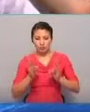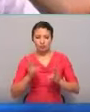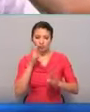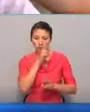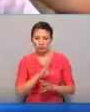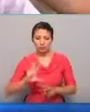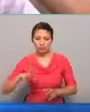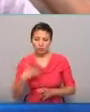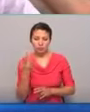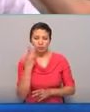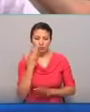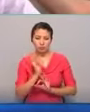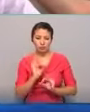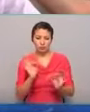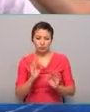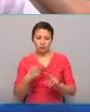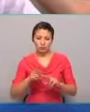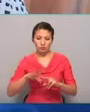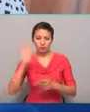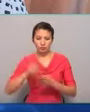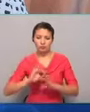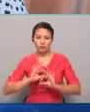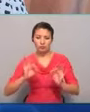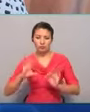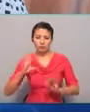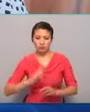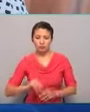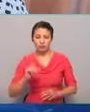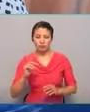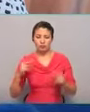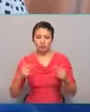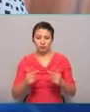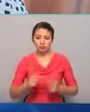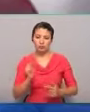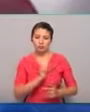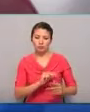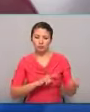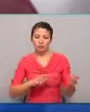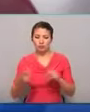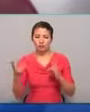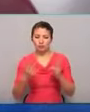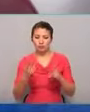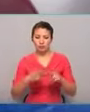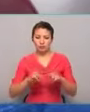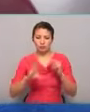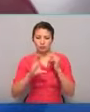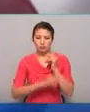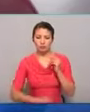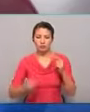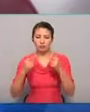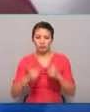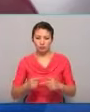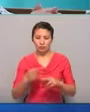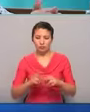тіл сүрінеді. Сондықтан оның барлығын баяндай бермей, енді нақты іске көшу керек. Кезекті кеңес отырысының қорытындысы осыған саяды.